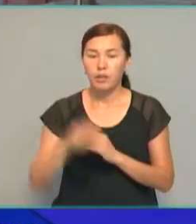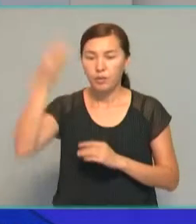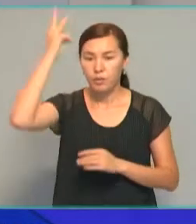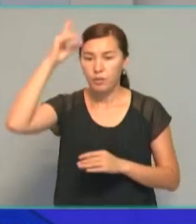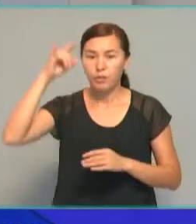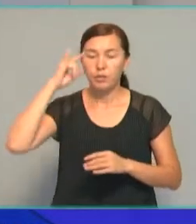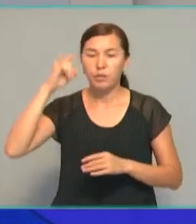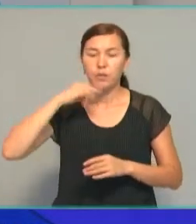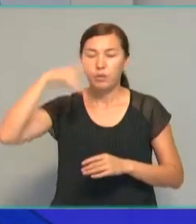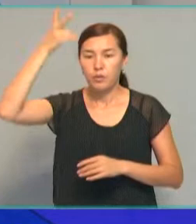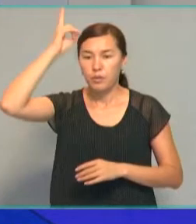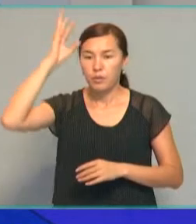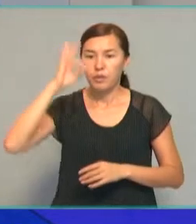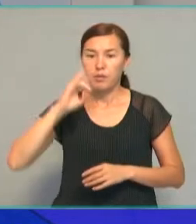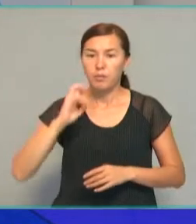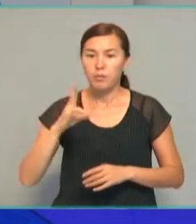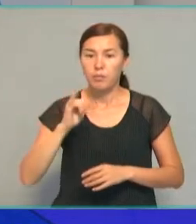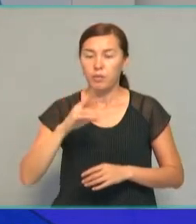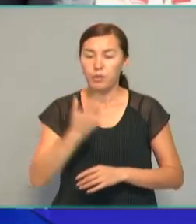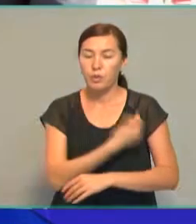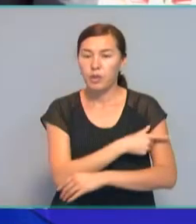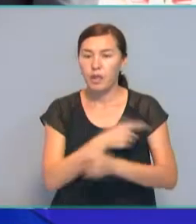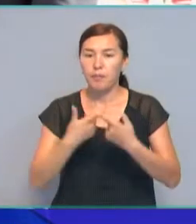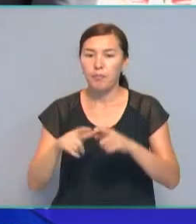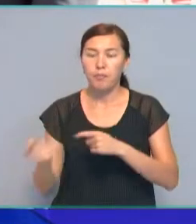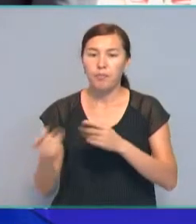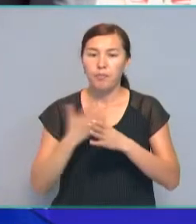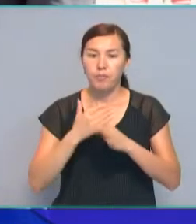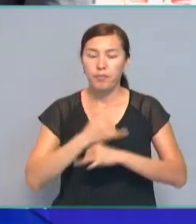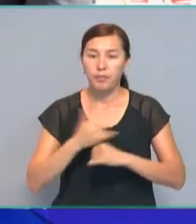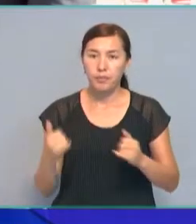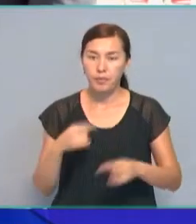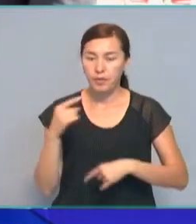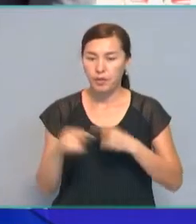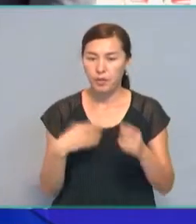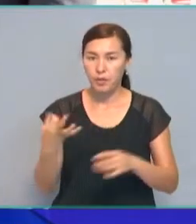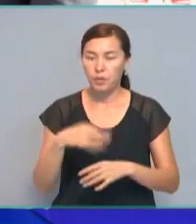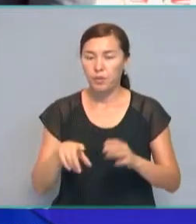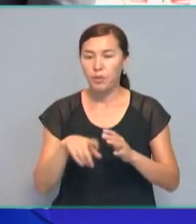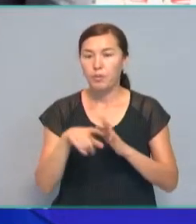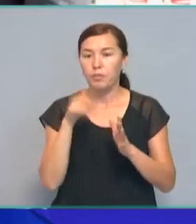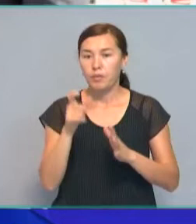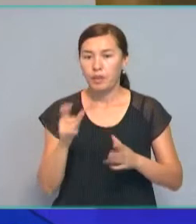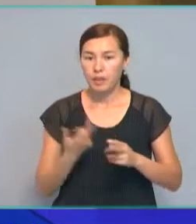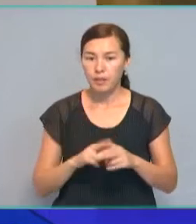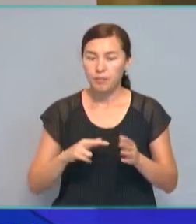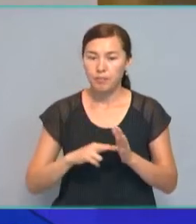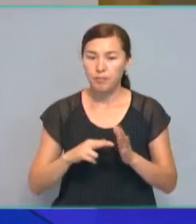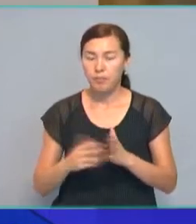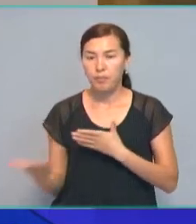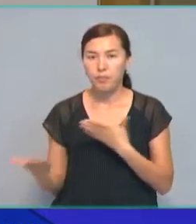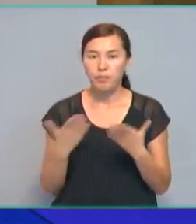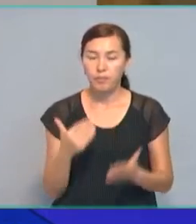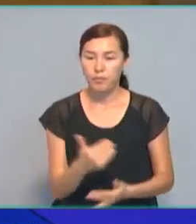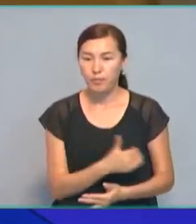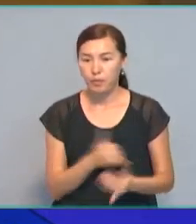Түркиядағы Қазақстанның елшісі Абзал Сапарбекұлы медициналық құралды алуға көмек беруде. Енді облыстық мәслихаттың депутаттарын осы жобаға тарту көзделіп